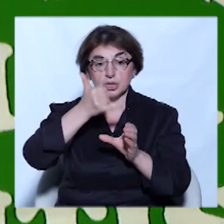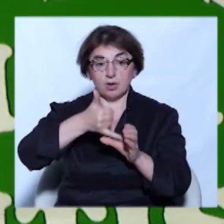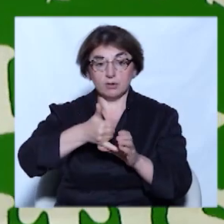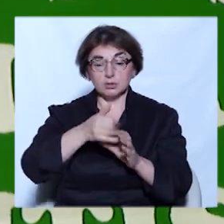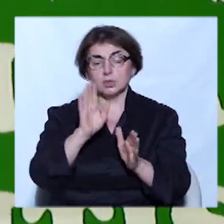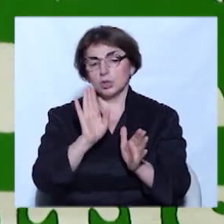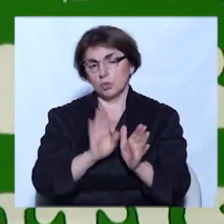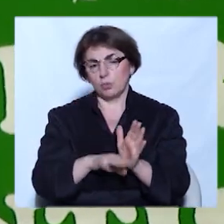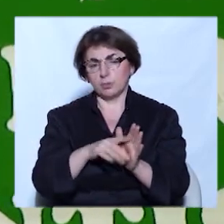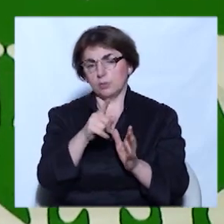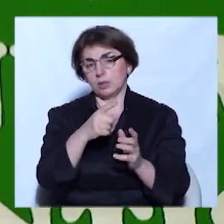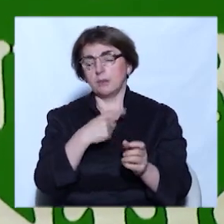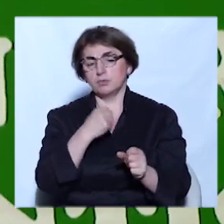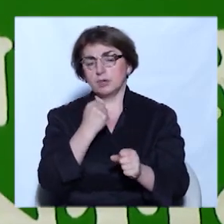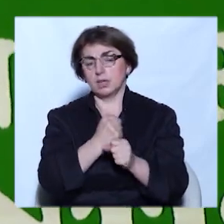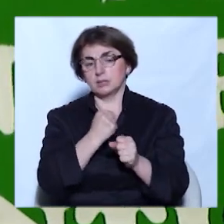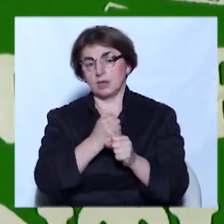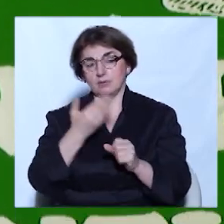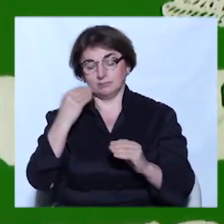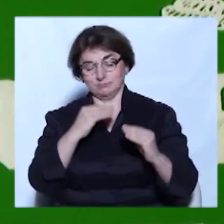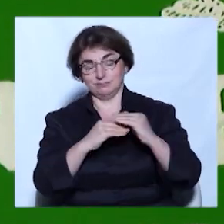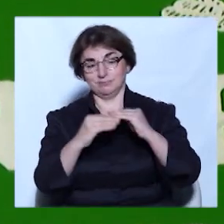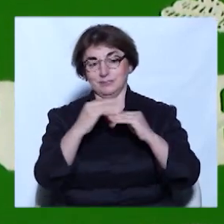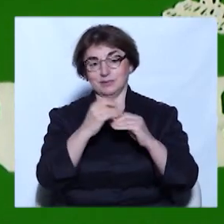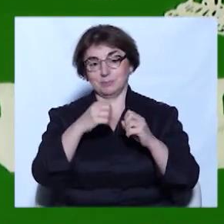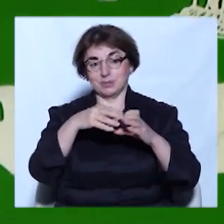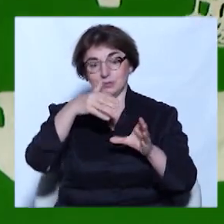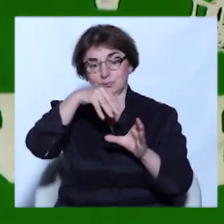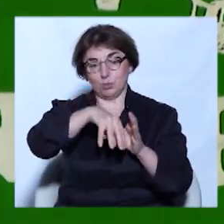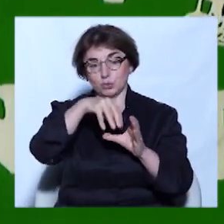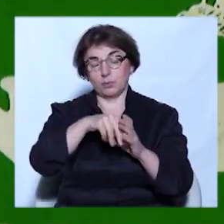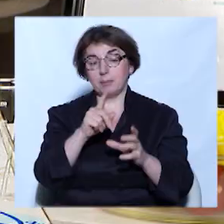დავასხათ უბრალოდ აი ამ ჩვენს გასაფილტრ მოწყობილობას.